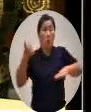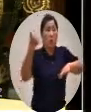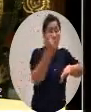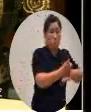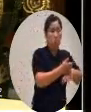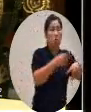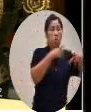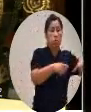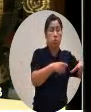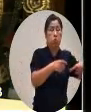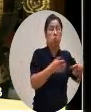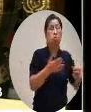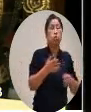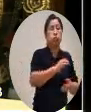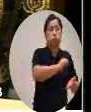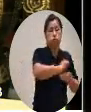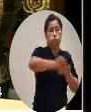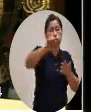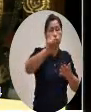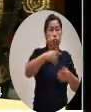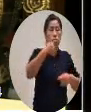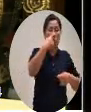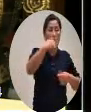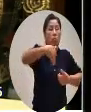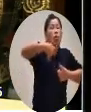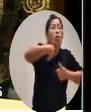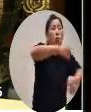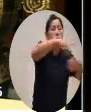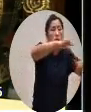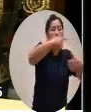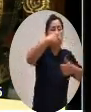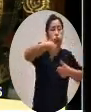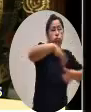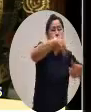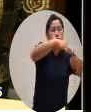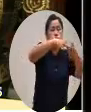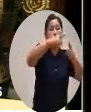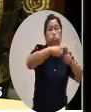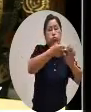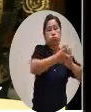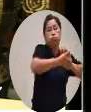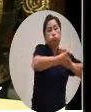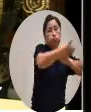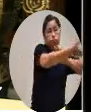把我們換錢照他要用